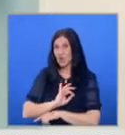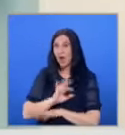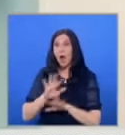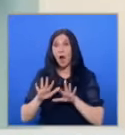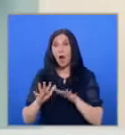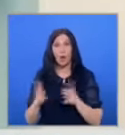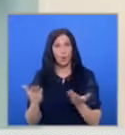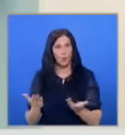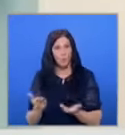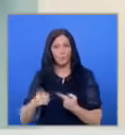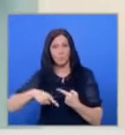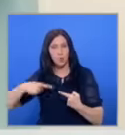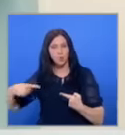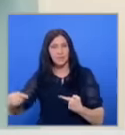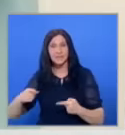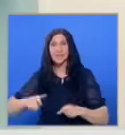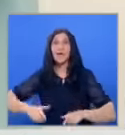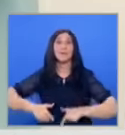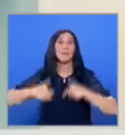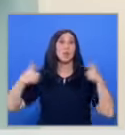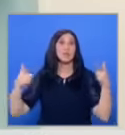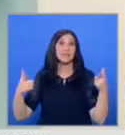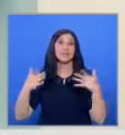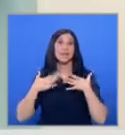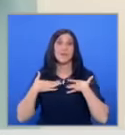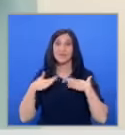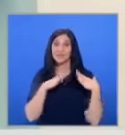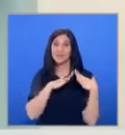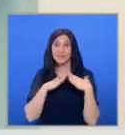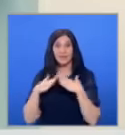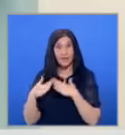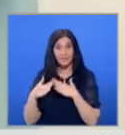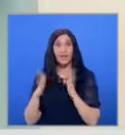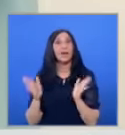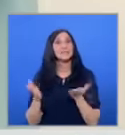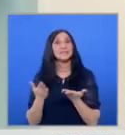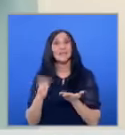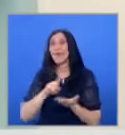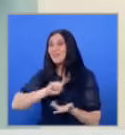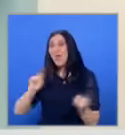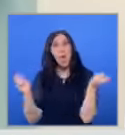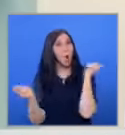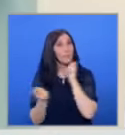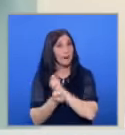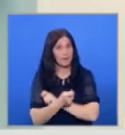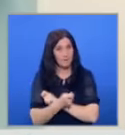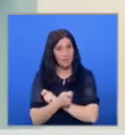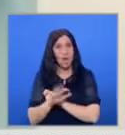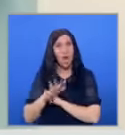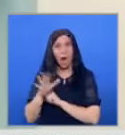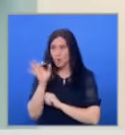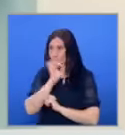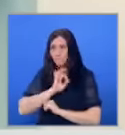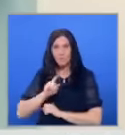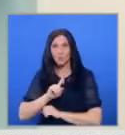ако процесите на демократизация в нашата съседка станат необратими. И ако